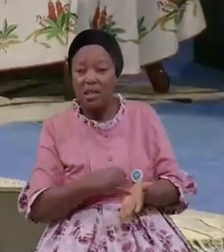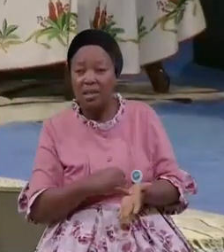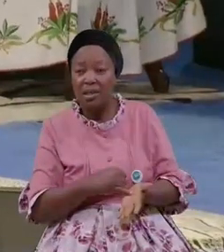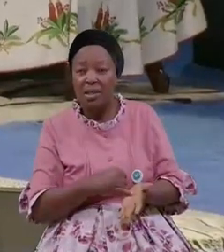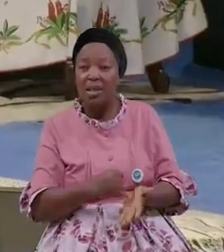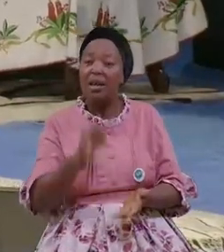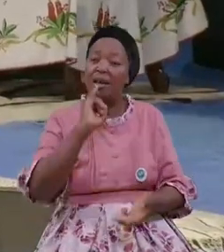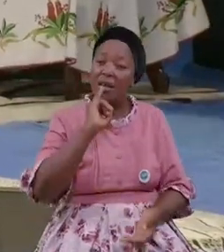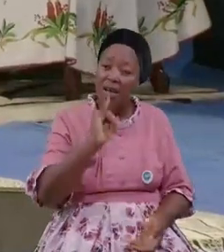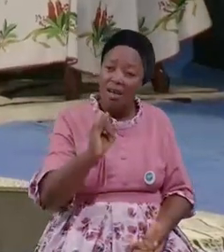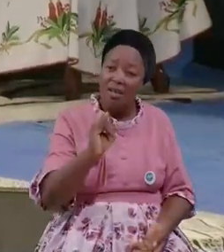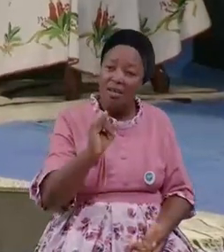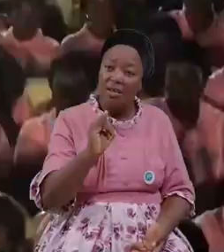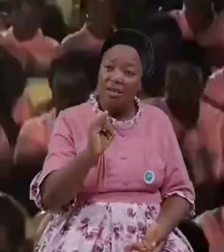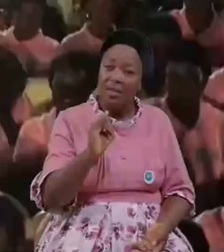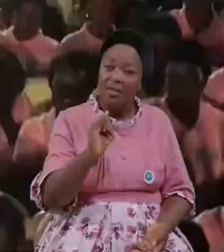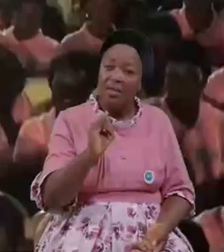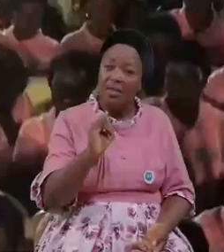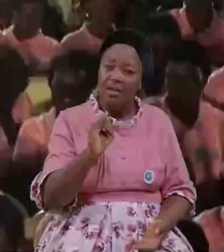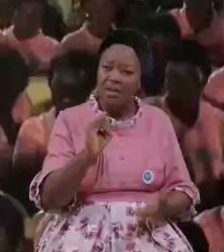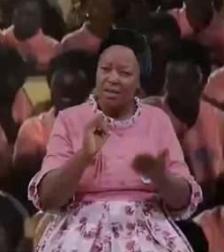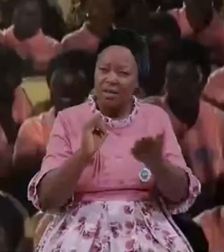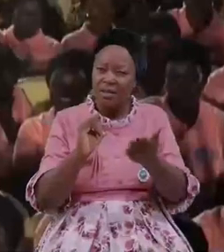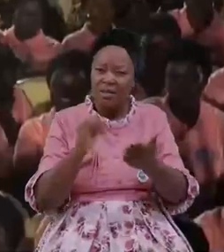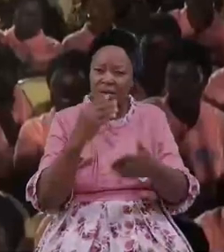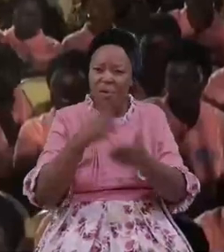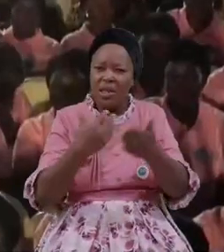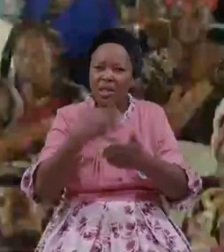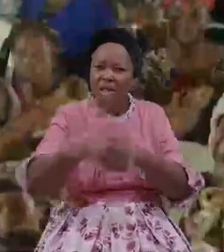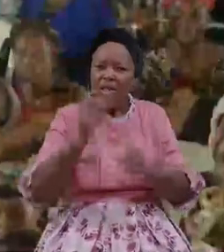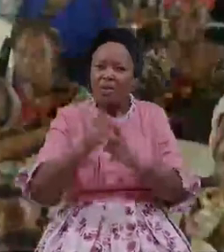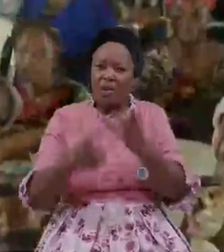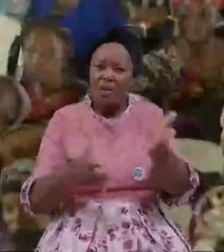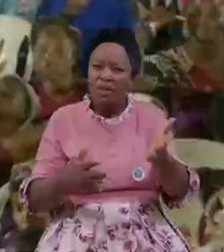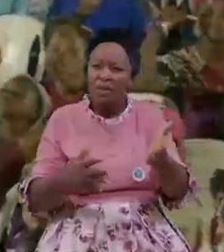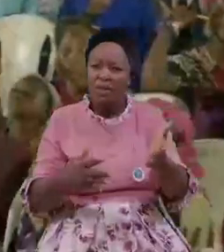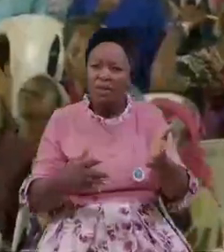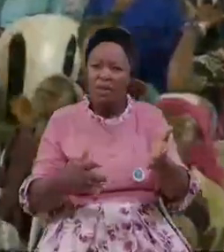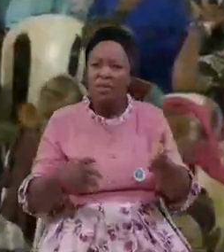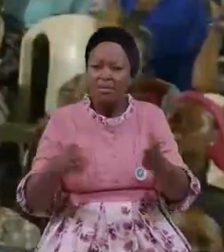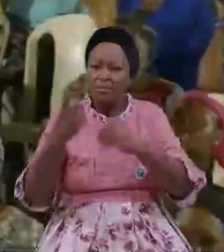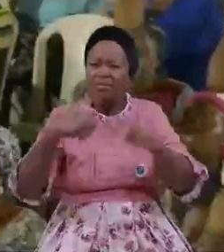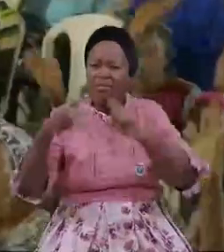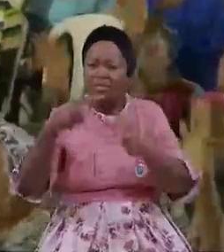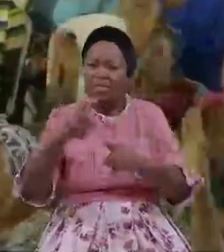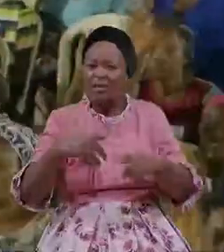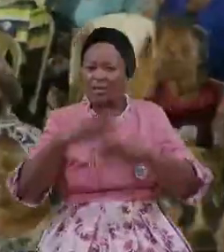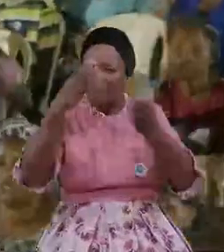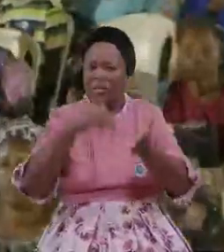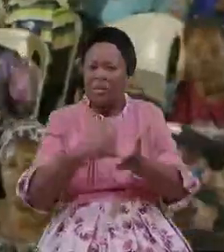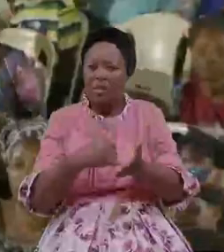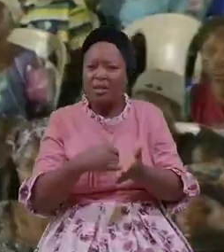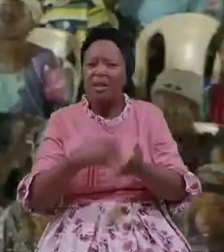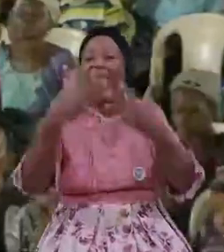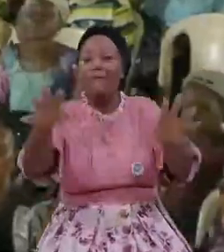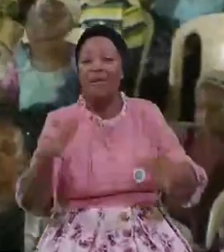que tout est est est est qui suit